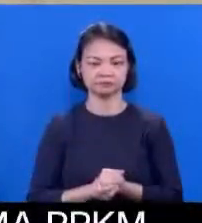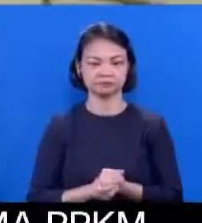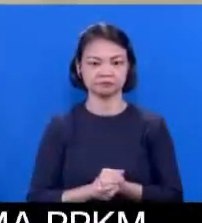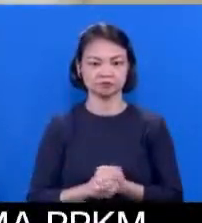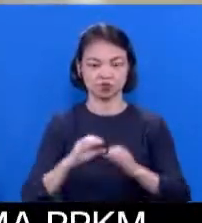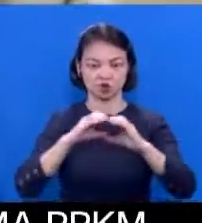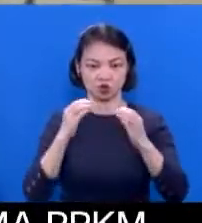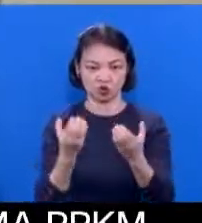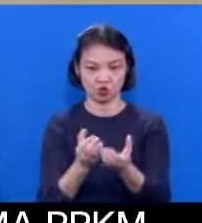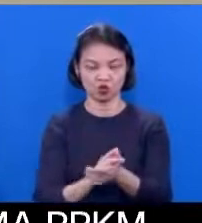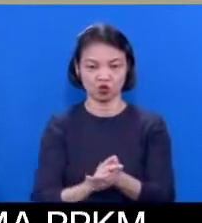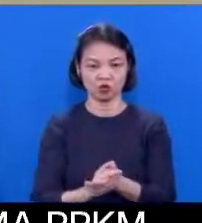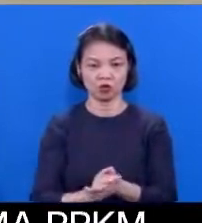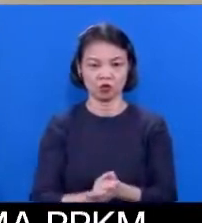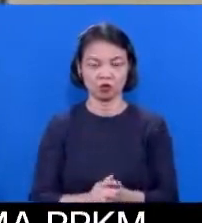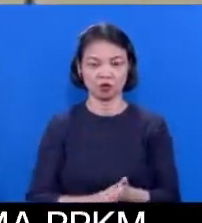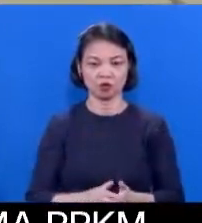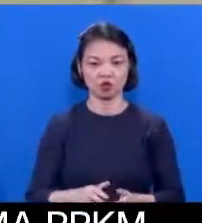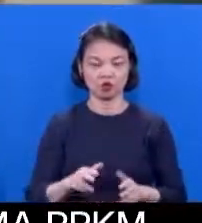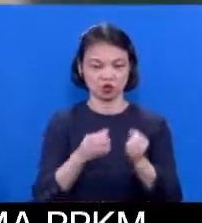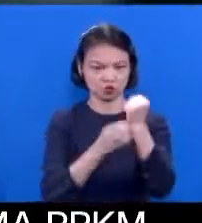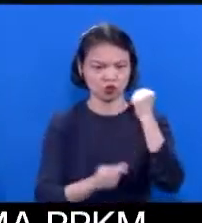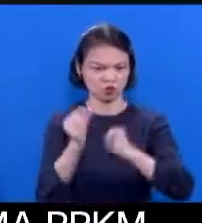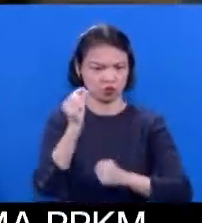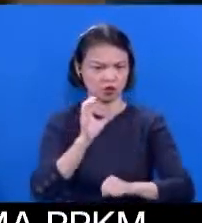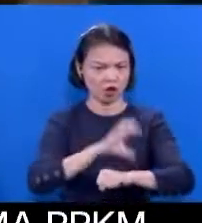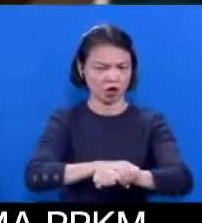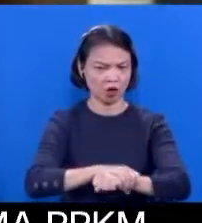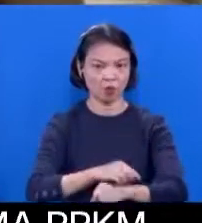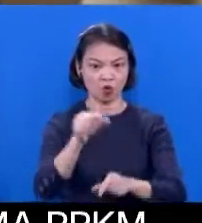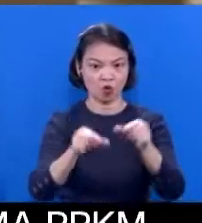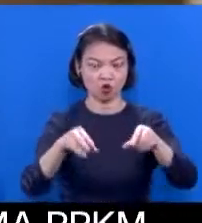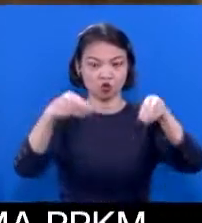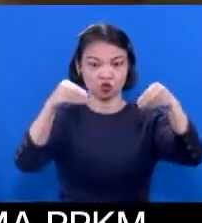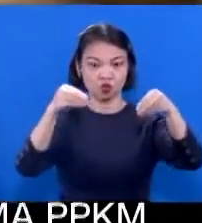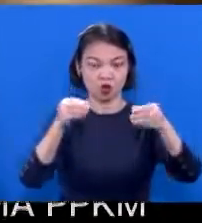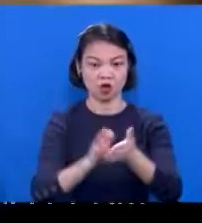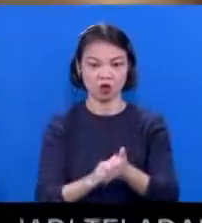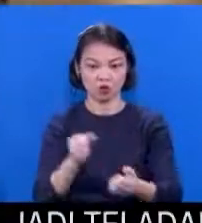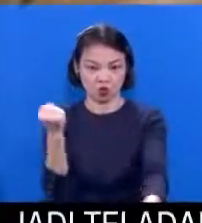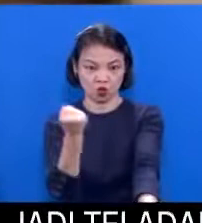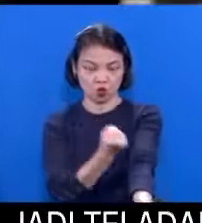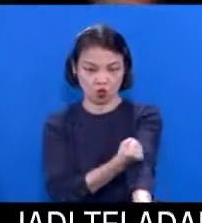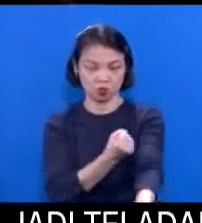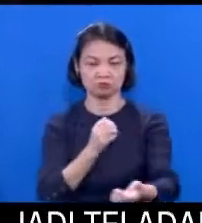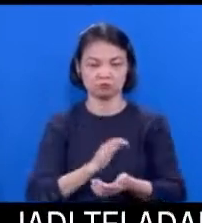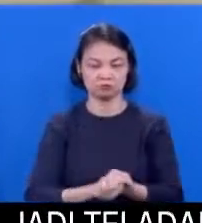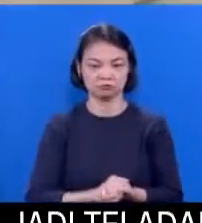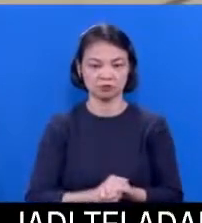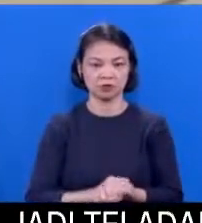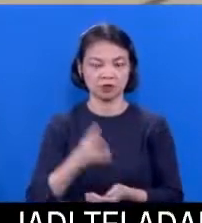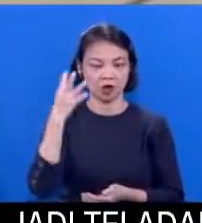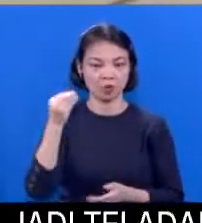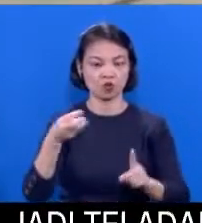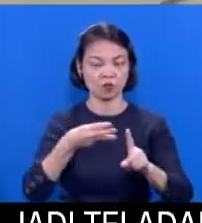Anggota Satuan Narkoba Polres Tanjung Balai, Sumatera Utara menangkap bandar narkoba di sebuah rumah di Jalan Datuk Muda Abdullah, Kampung Baru,